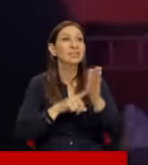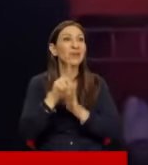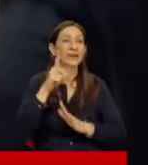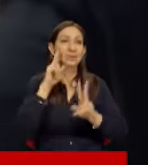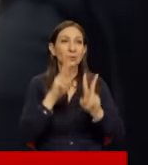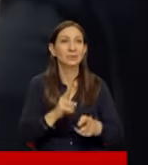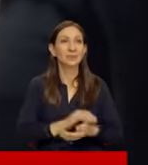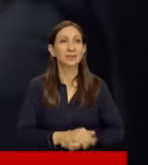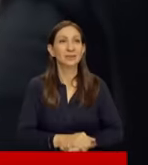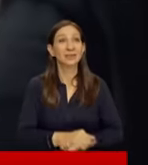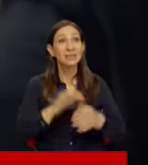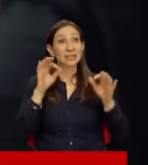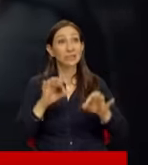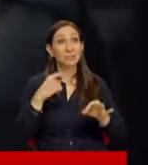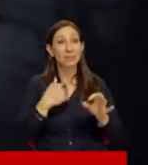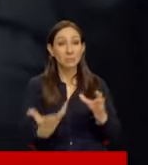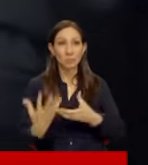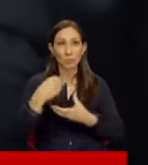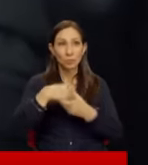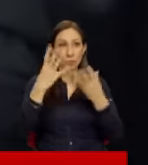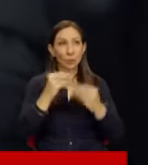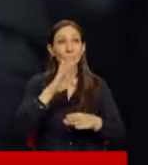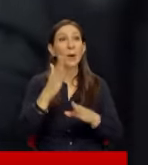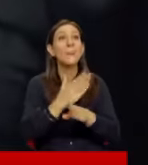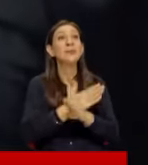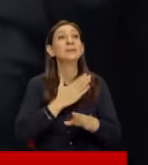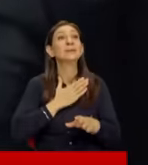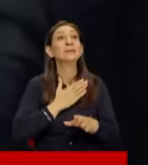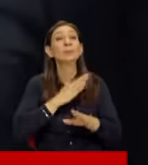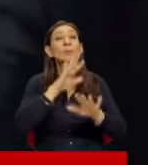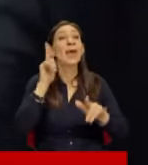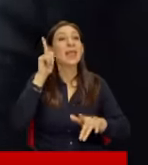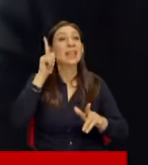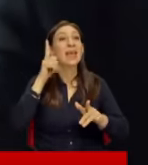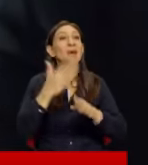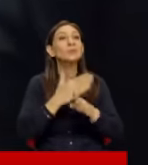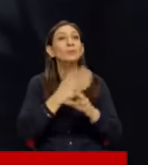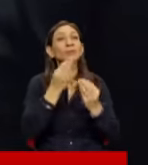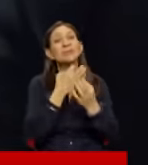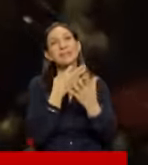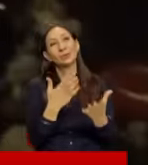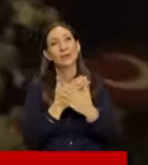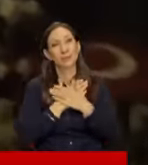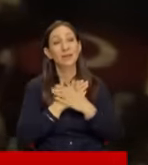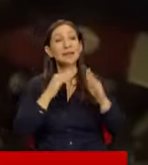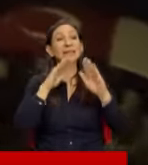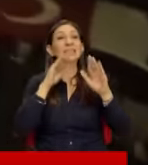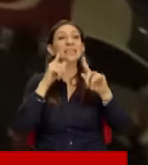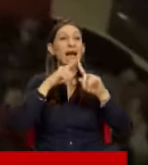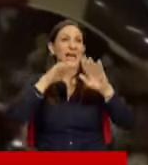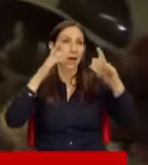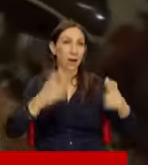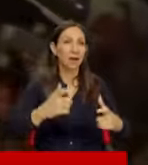sahne oldu. Şimdi biz bir bütün olduk. Tüm hemşerilerine, tüm Edirne'li hemşerilerine çok teşekkür ederim. Trakya